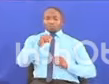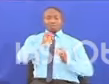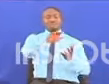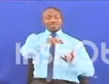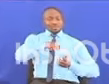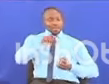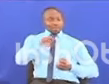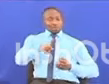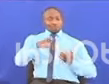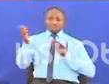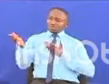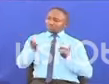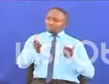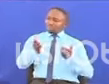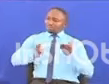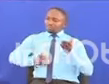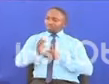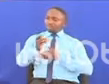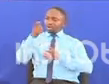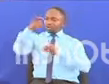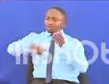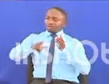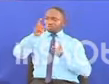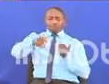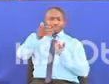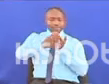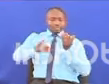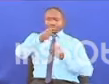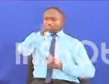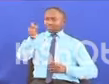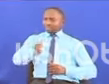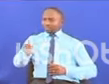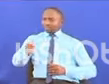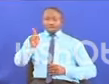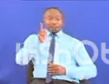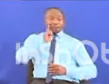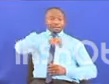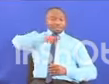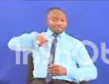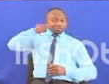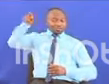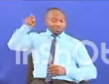ubadhirifu wamesoma na kodi za Watanzania. Mama zetu huko vijijini ndio